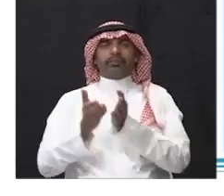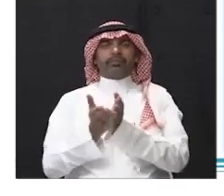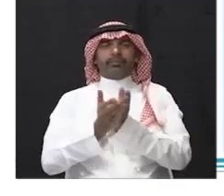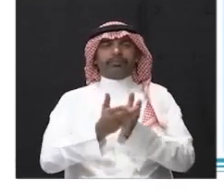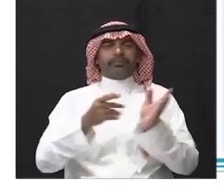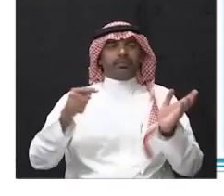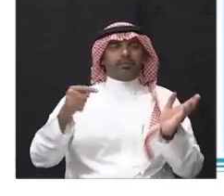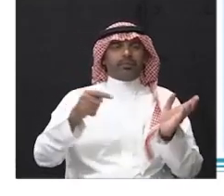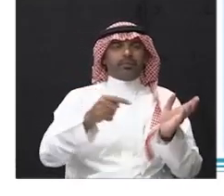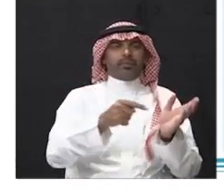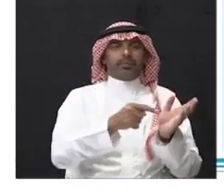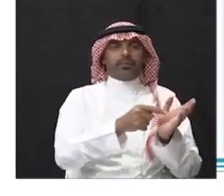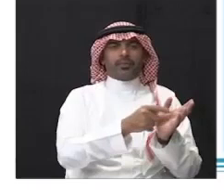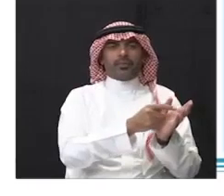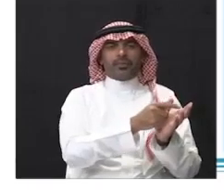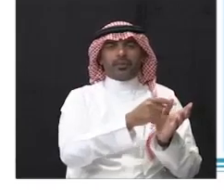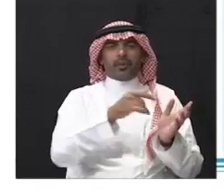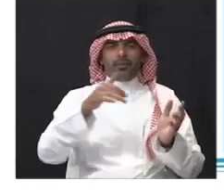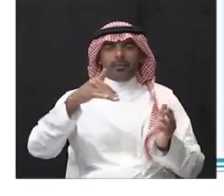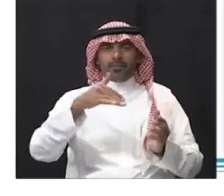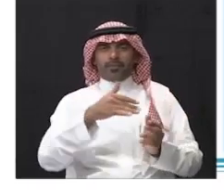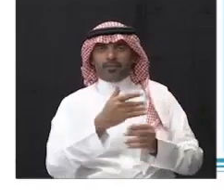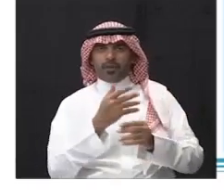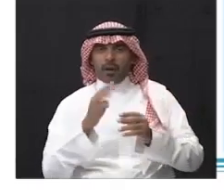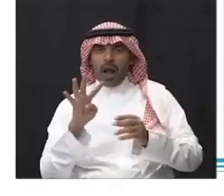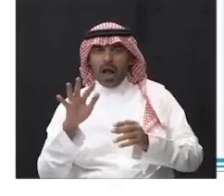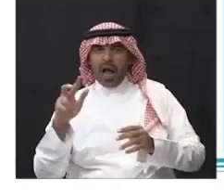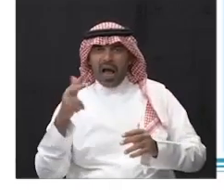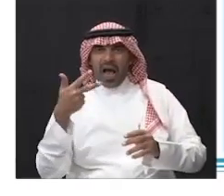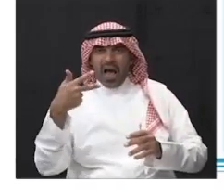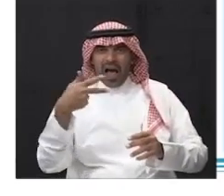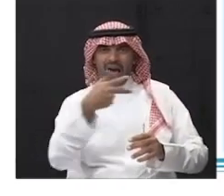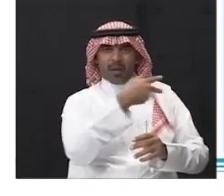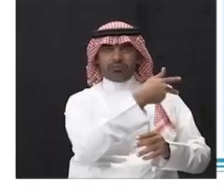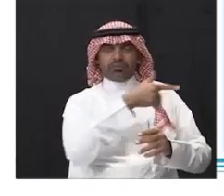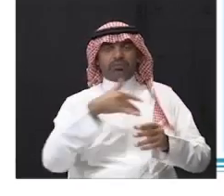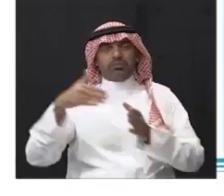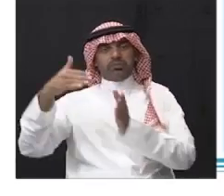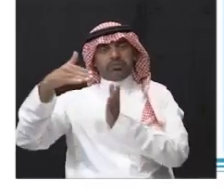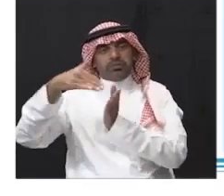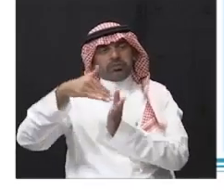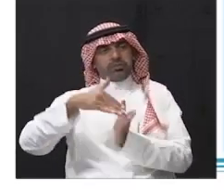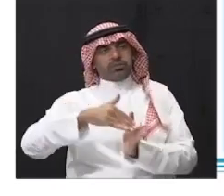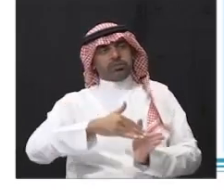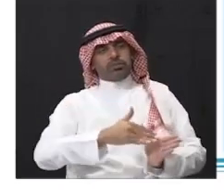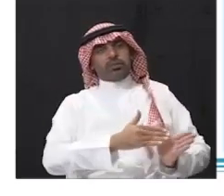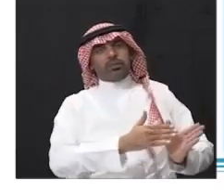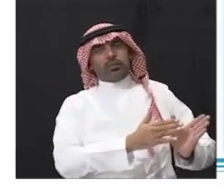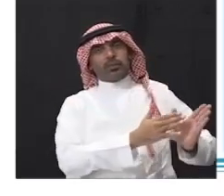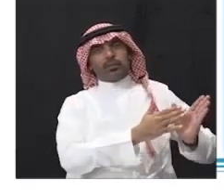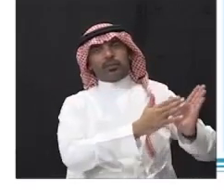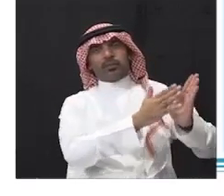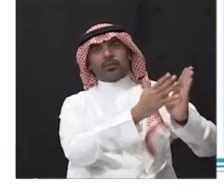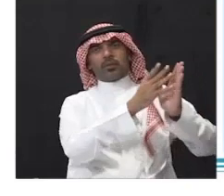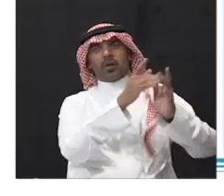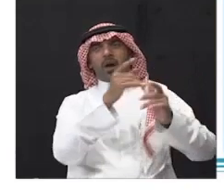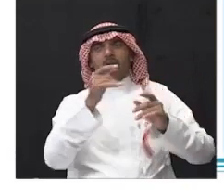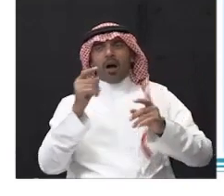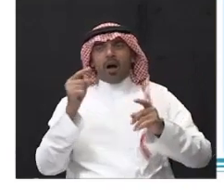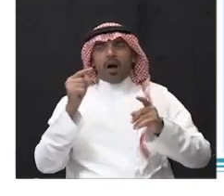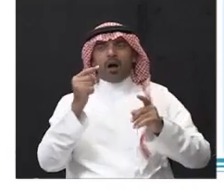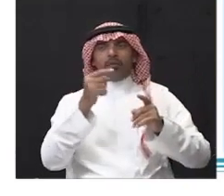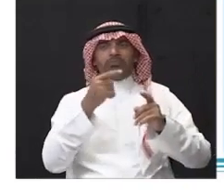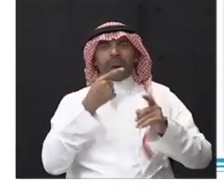جزيرة كوبا الشمالية وجزيرة هايتي التي أسماها إسبانيا الصغيرة،